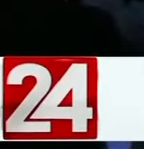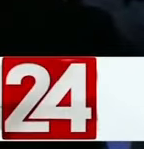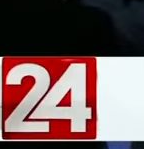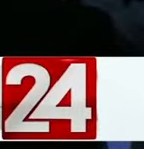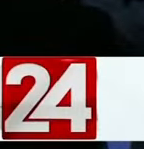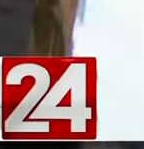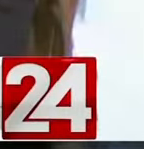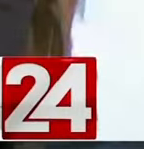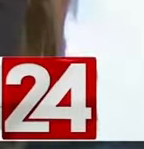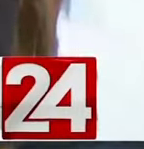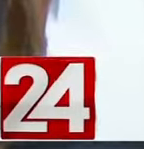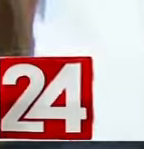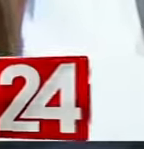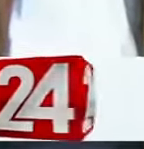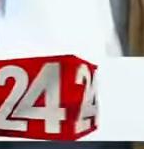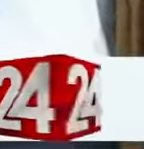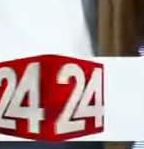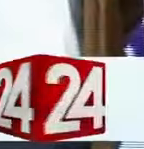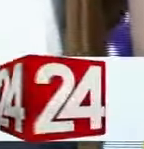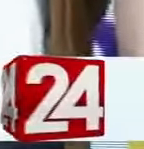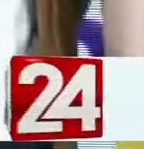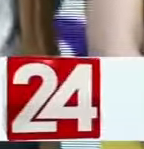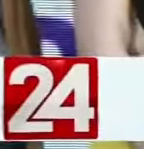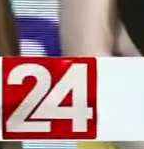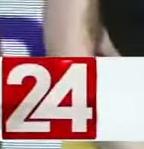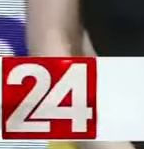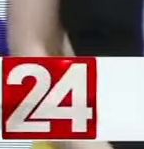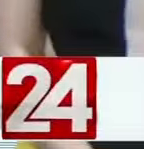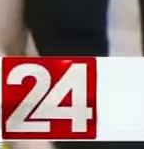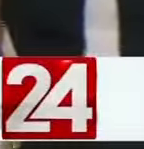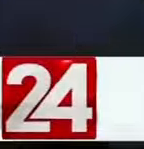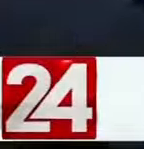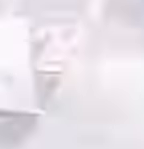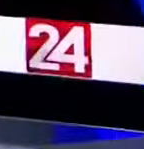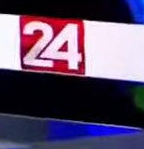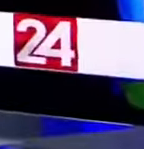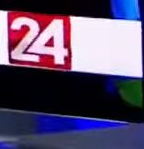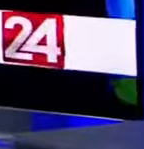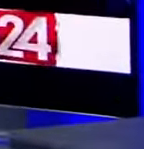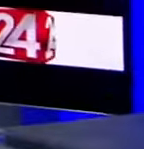at personalities na humakot ng parangal sa Anak TV Awards.